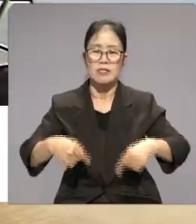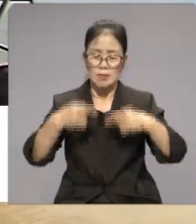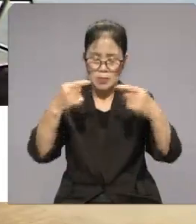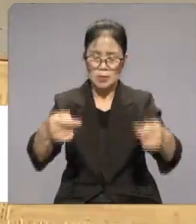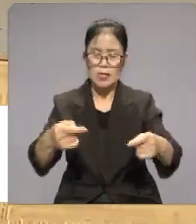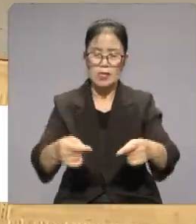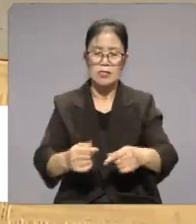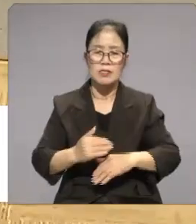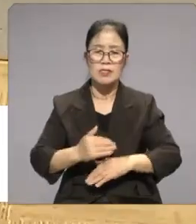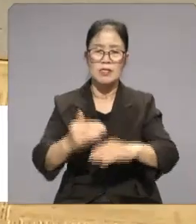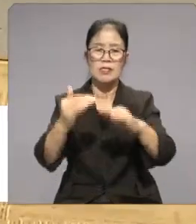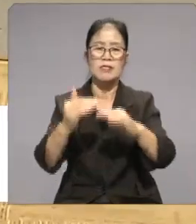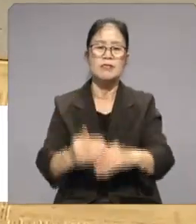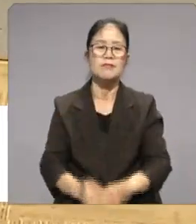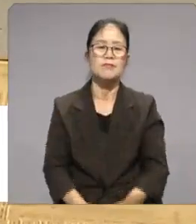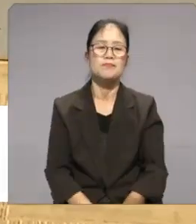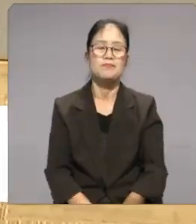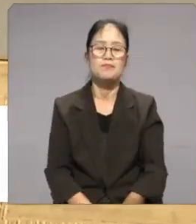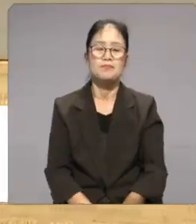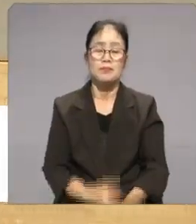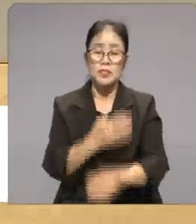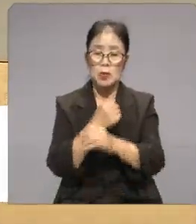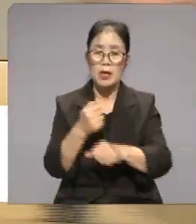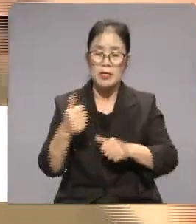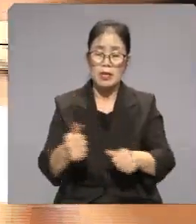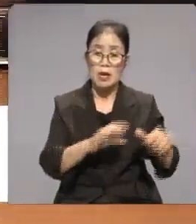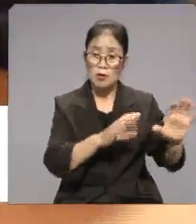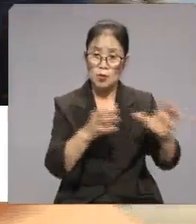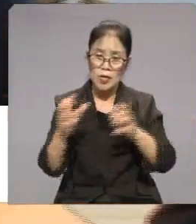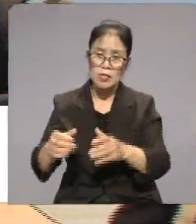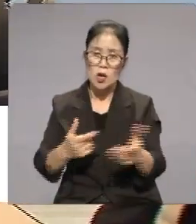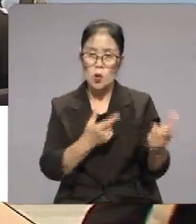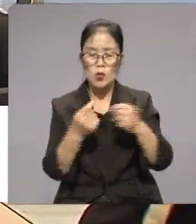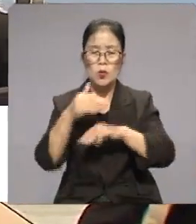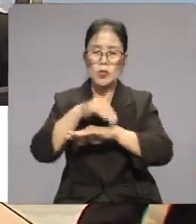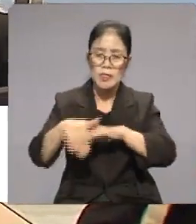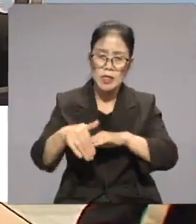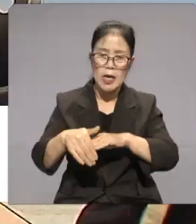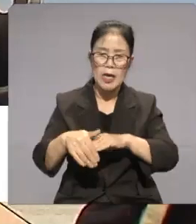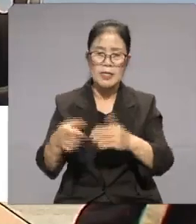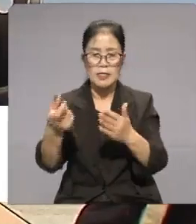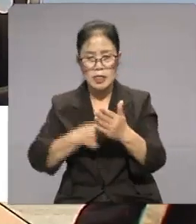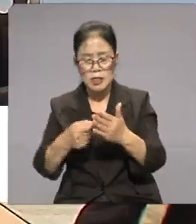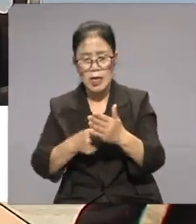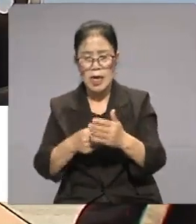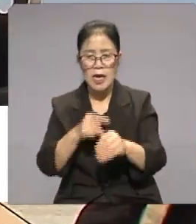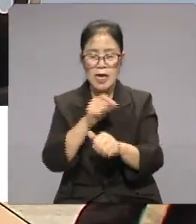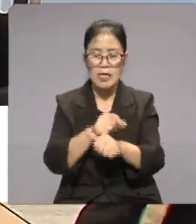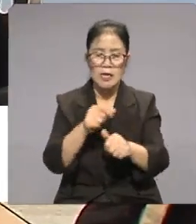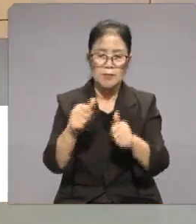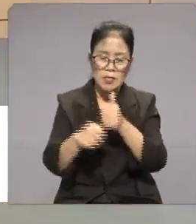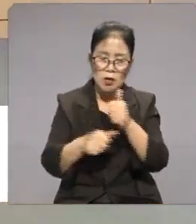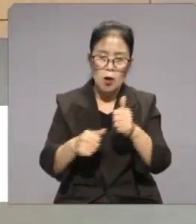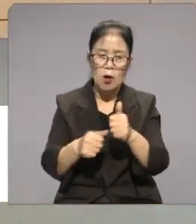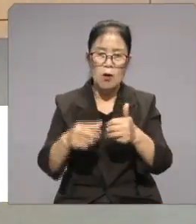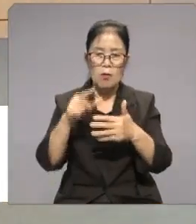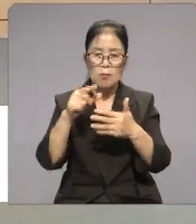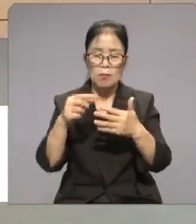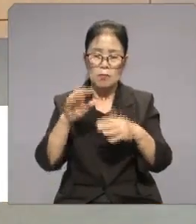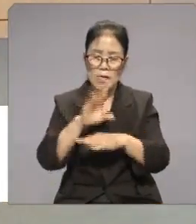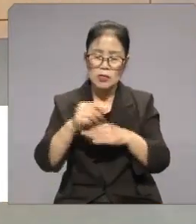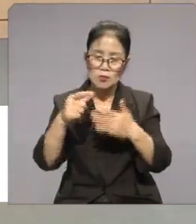가운데 진행됐습니다 협약에 따라 두 회사는 공동 기획과 취재 임직원의 방송 프로그램 출연과